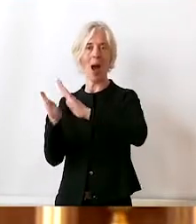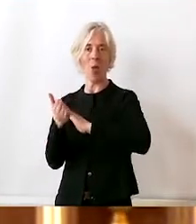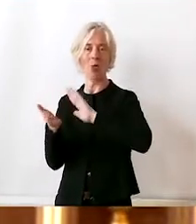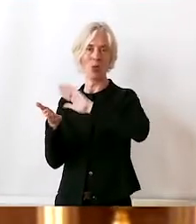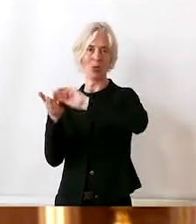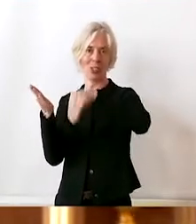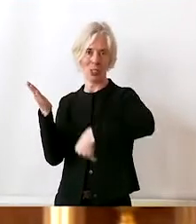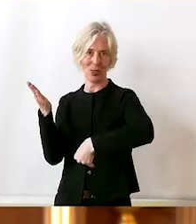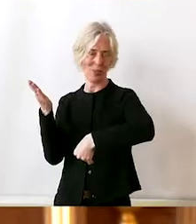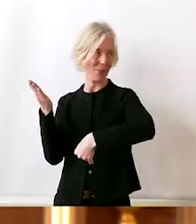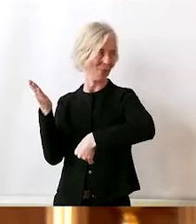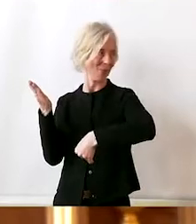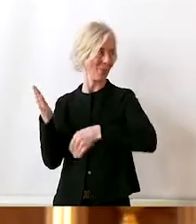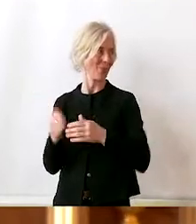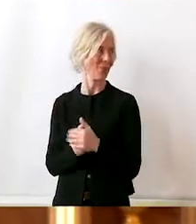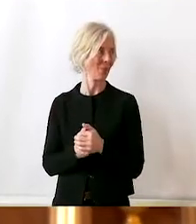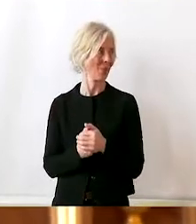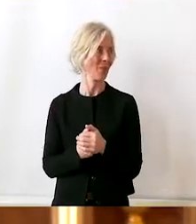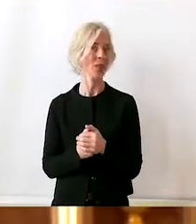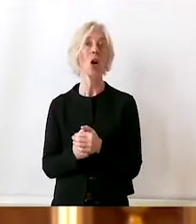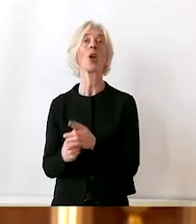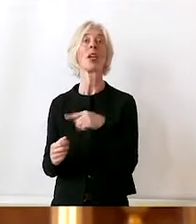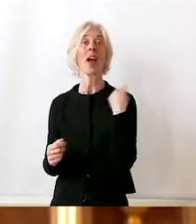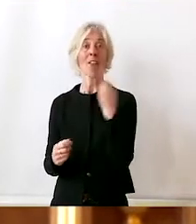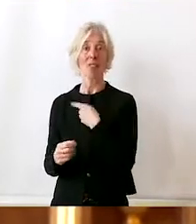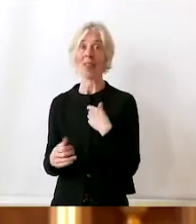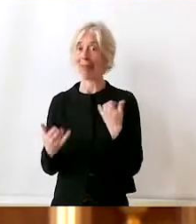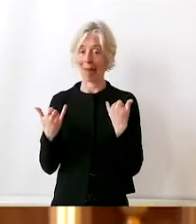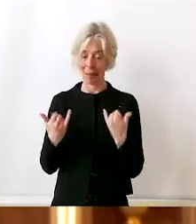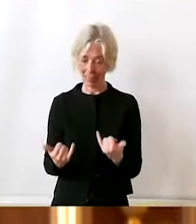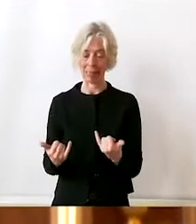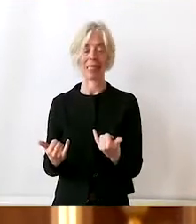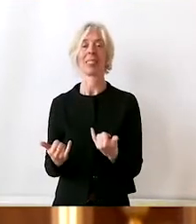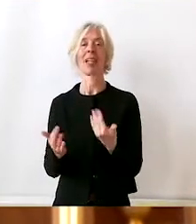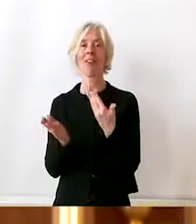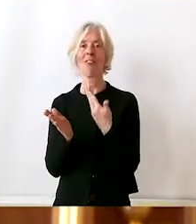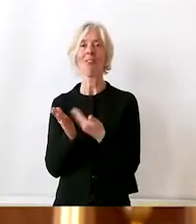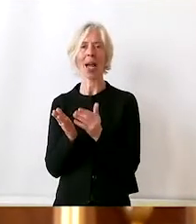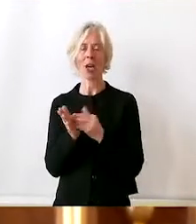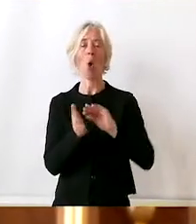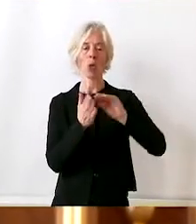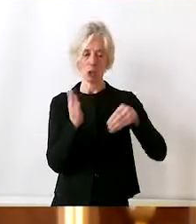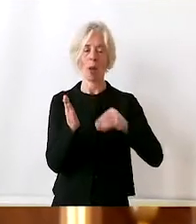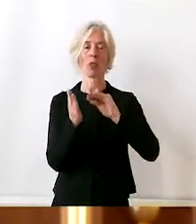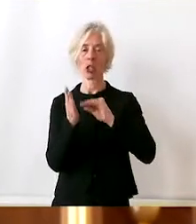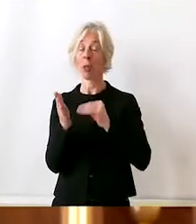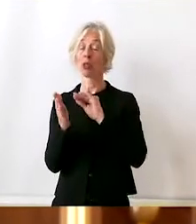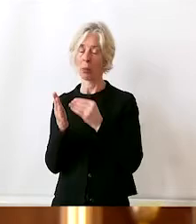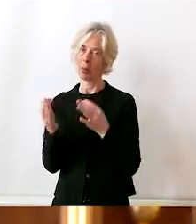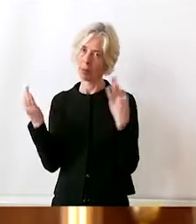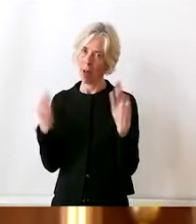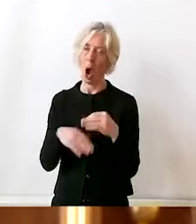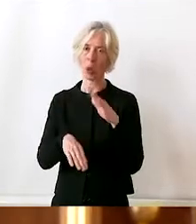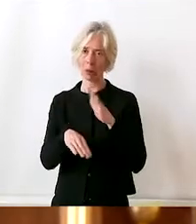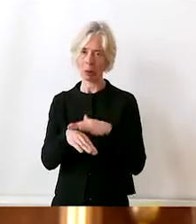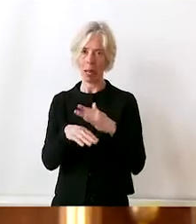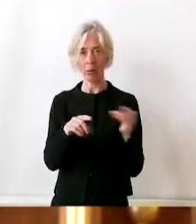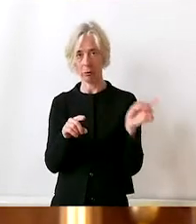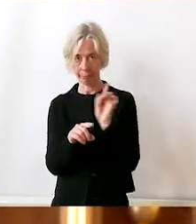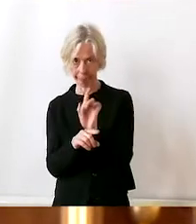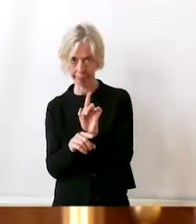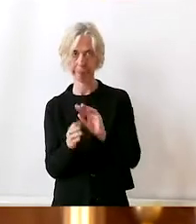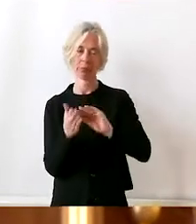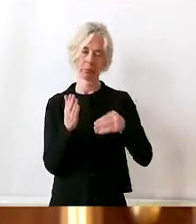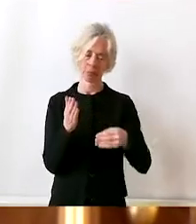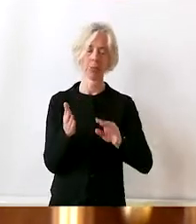während wir hier mit der Unterschrift beginnen in zwei Blöcken, auch wenn alle unterschrieben haben, ebenfalls nicht wegrennen. Jetzt ist Stehen